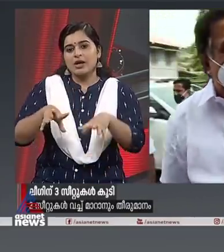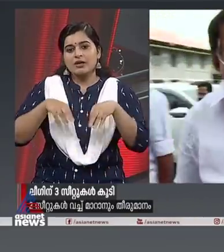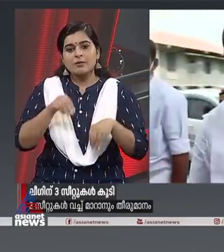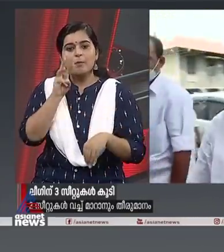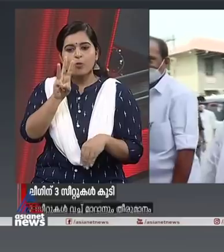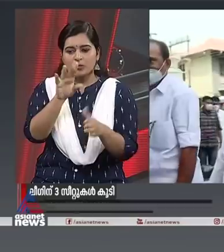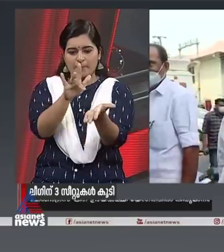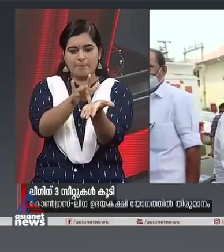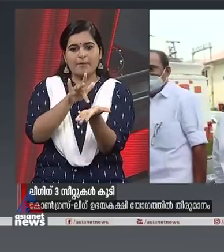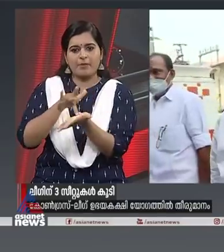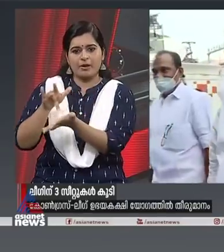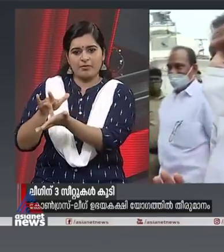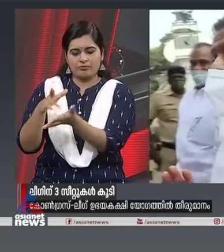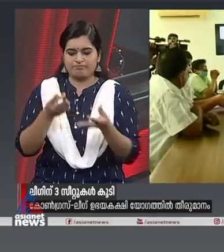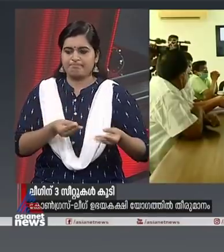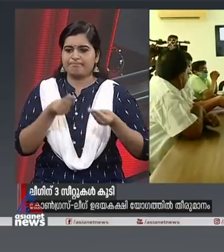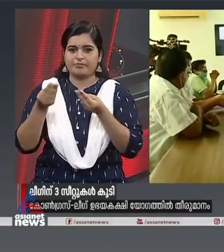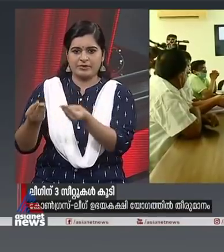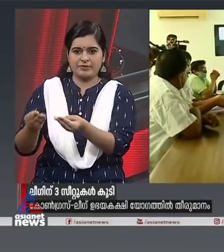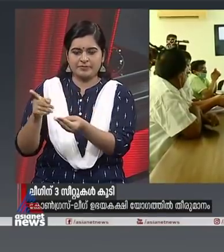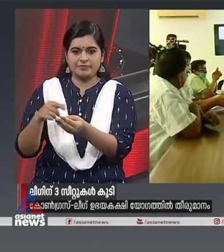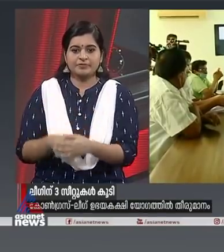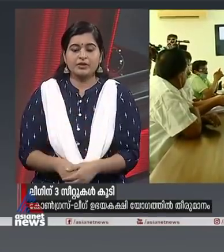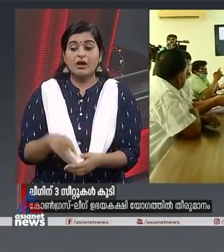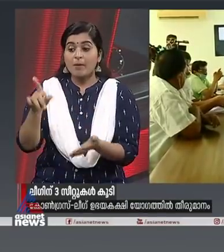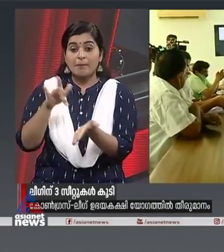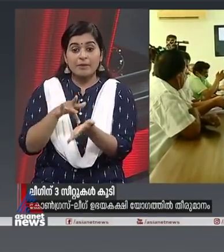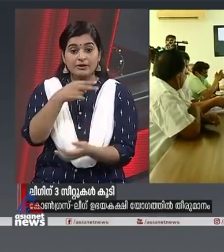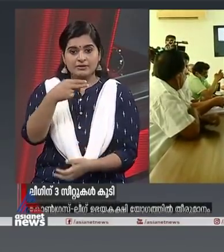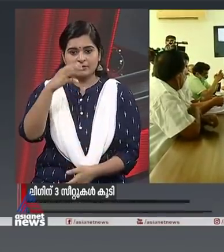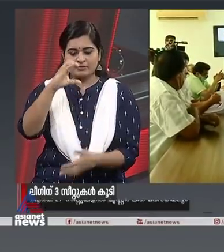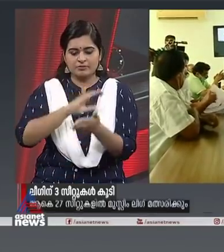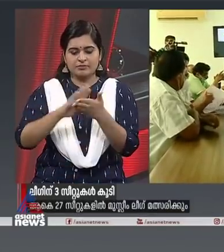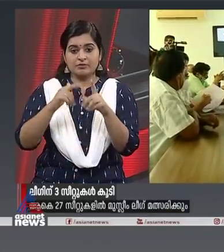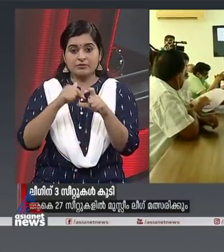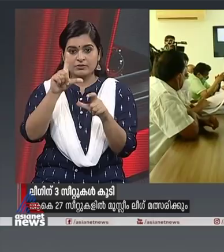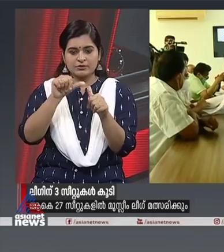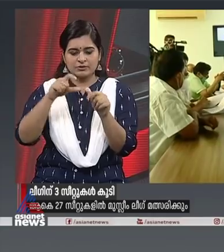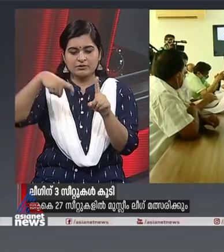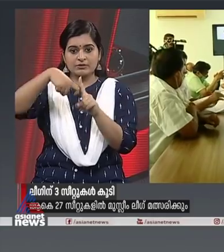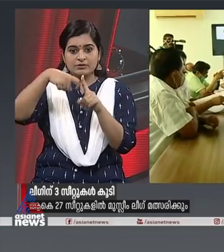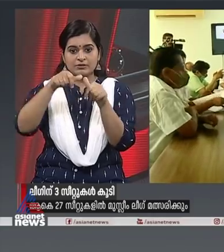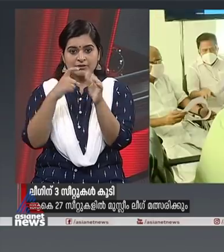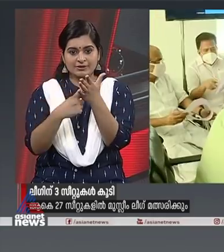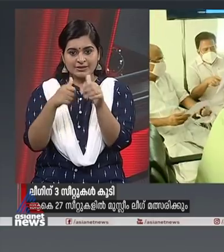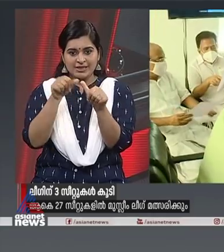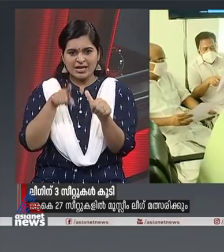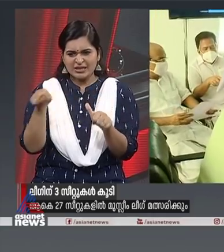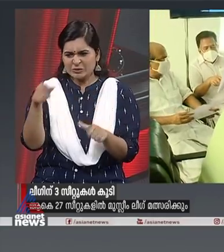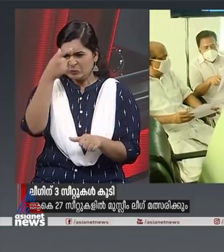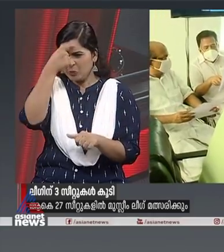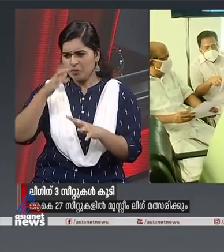ചേലക്കര എന്നിവയാണ് പുതുതായി ലീഗിന് നൽകുന്ന സീറ്റുകൾ. ചേലക്കര സംവരണ മണ്ഡലമായതിനാൽ ലീഗിന് പ്രാദേശികമായി സ്ഥാനാർത്ഥിയെ കണ്ടെത്തേണ്ടി വരും.